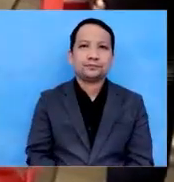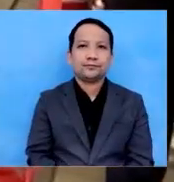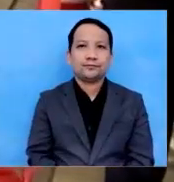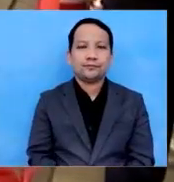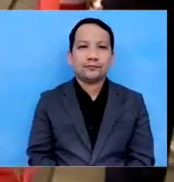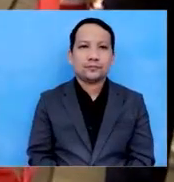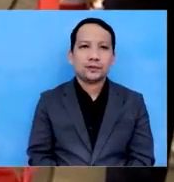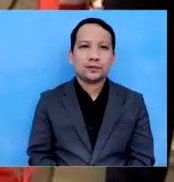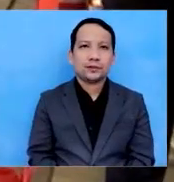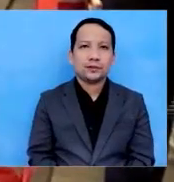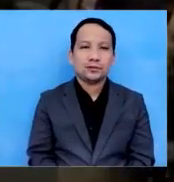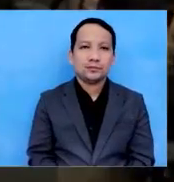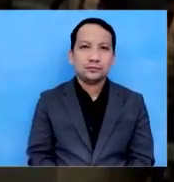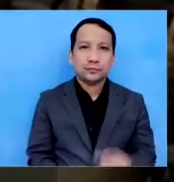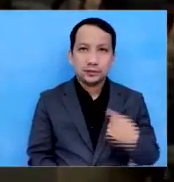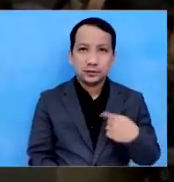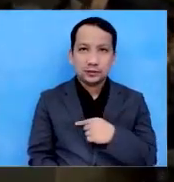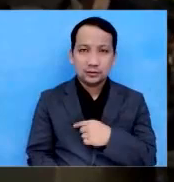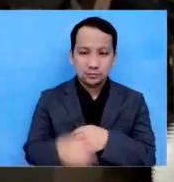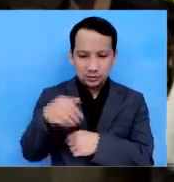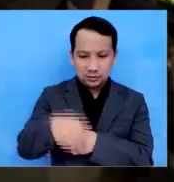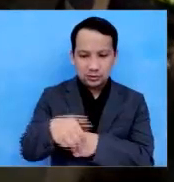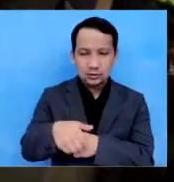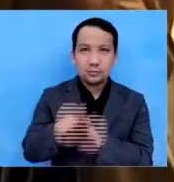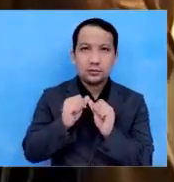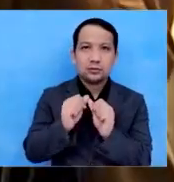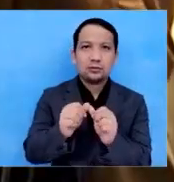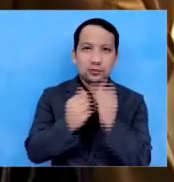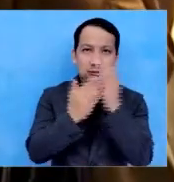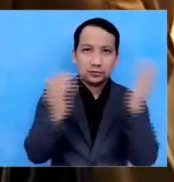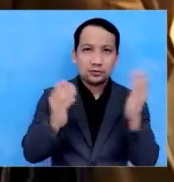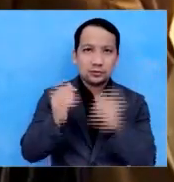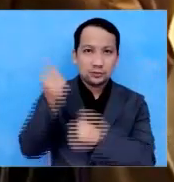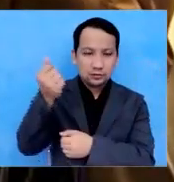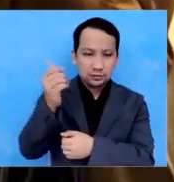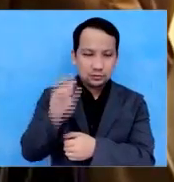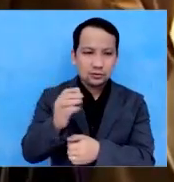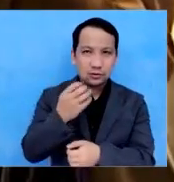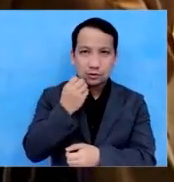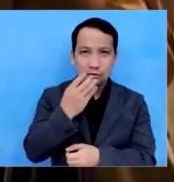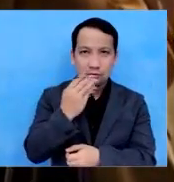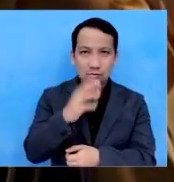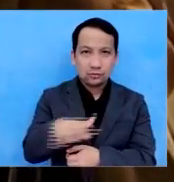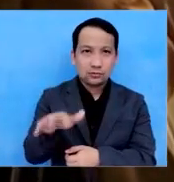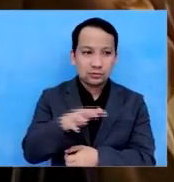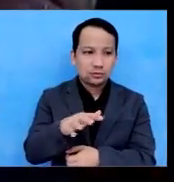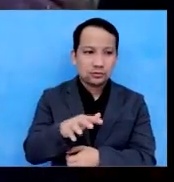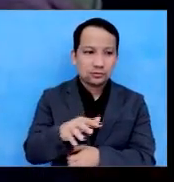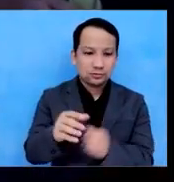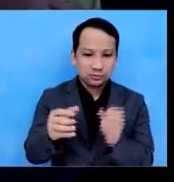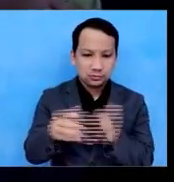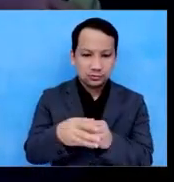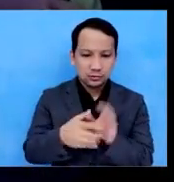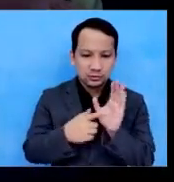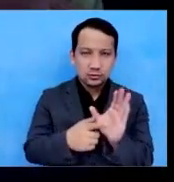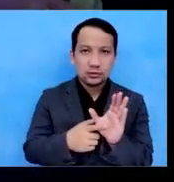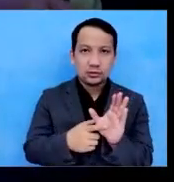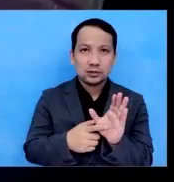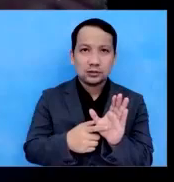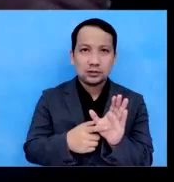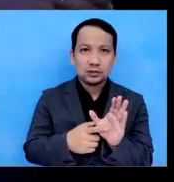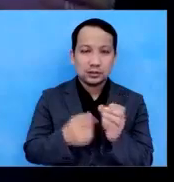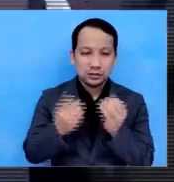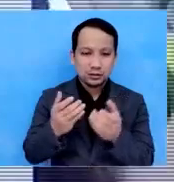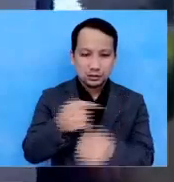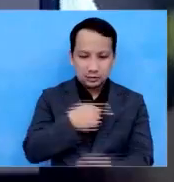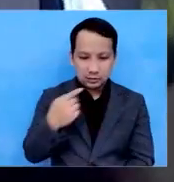This oras na ng gabi pero walang patid pa rin ang kilos protesta sa Hong Kong. Napakikiisa sa pagdurusa ngayon ng maraming